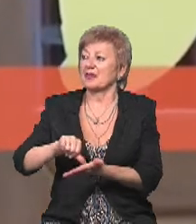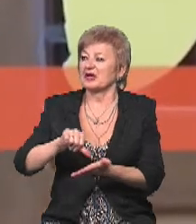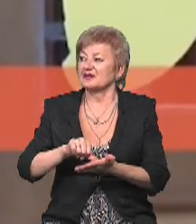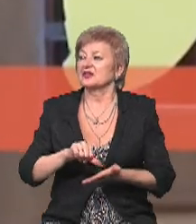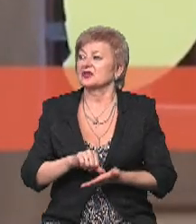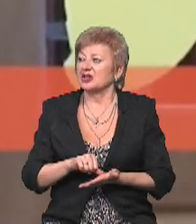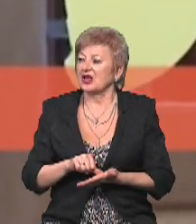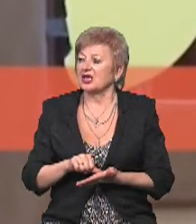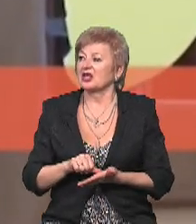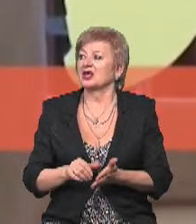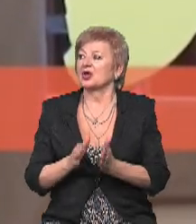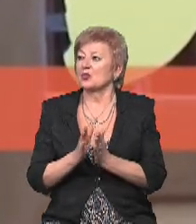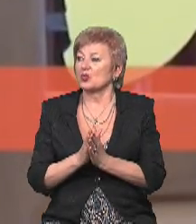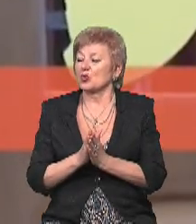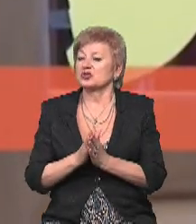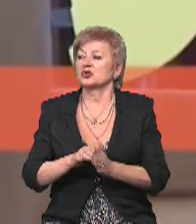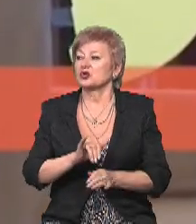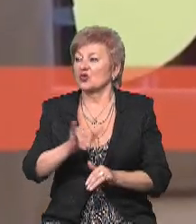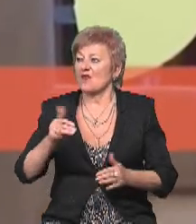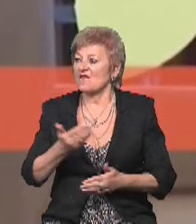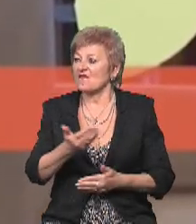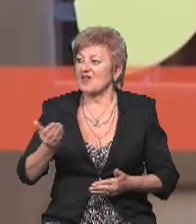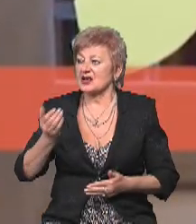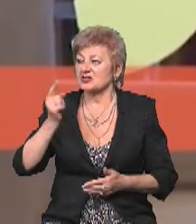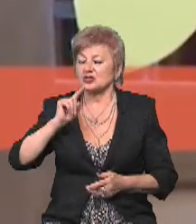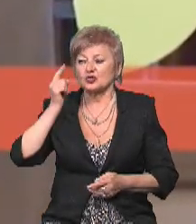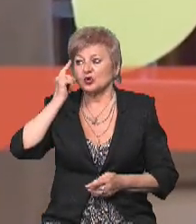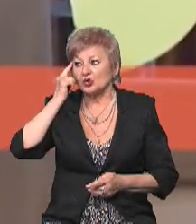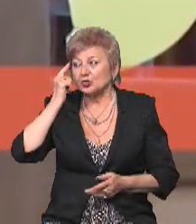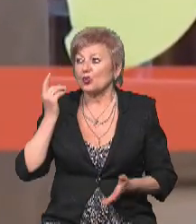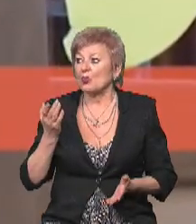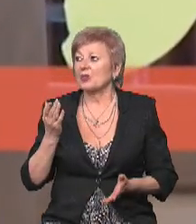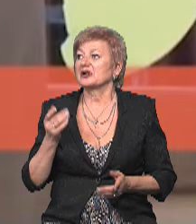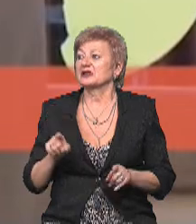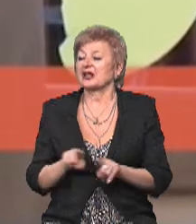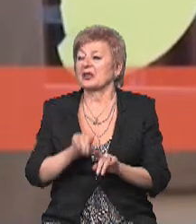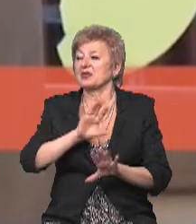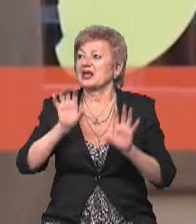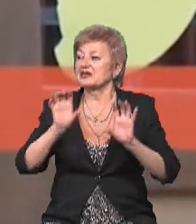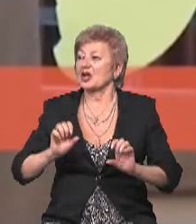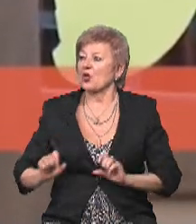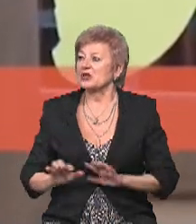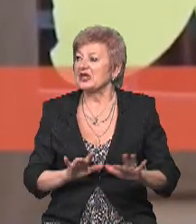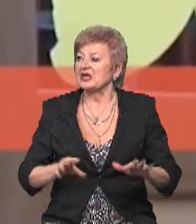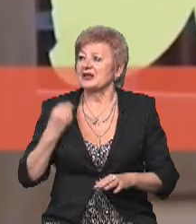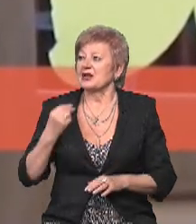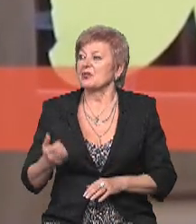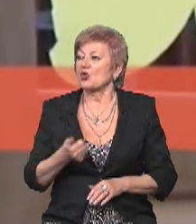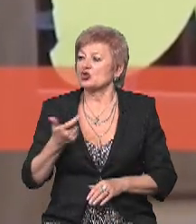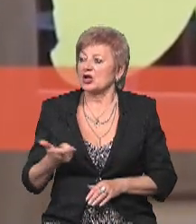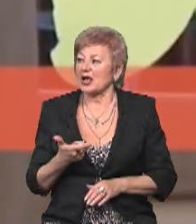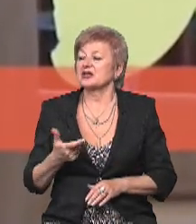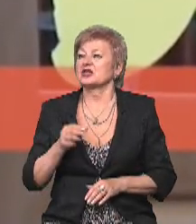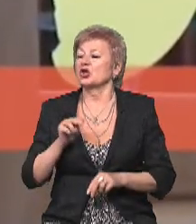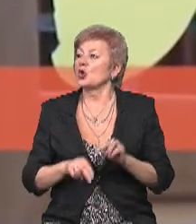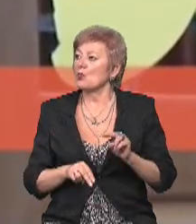правоохоронних органів, прошу вас вжити всі заходи по недопущенню незаконних дій представників «Запоріжгазу», «Запоріжгазбуту»